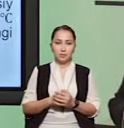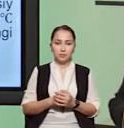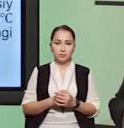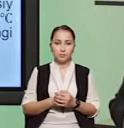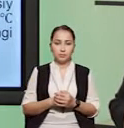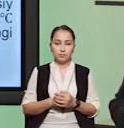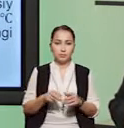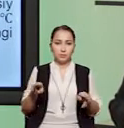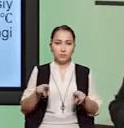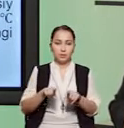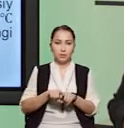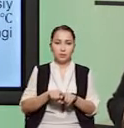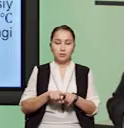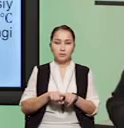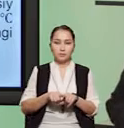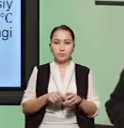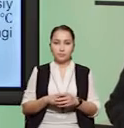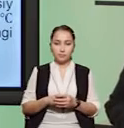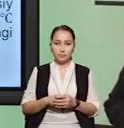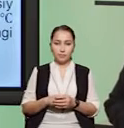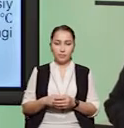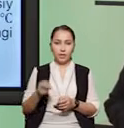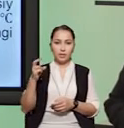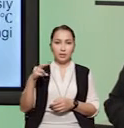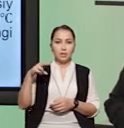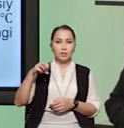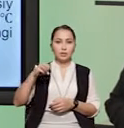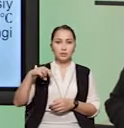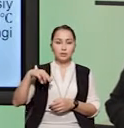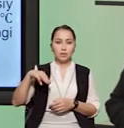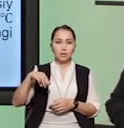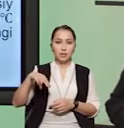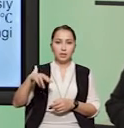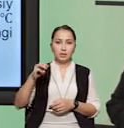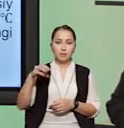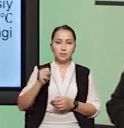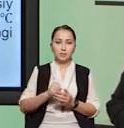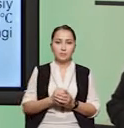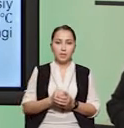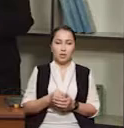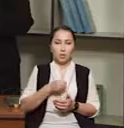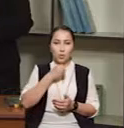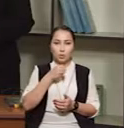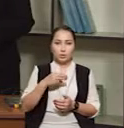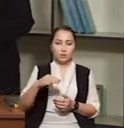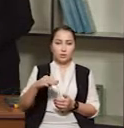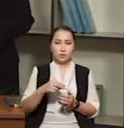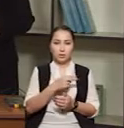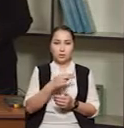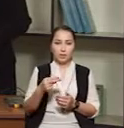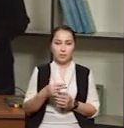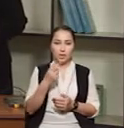Kelvin shkalasidagi qadamlarga teng. Aniqroq etsak, delta kichkina t teng bo'ladi delta katta